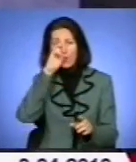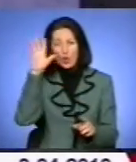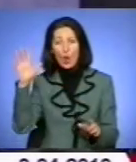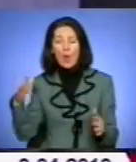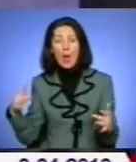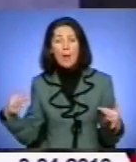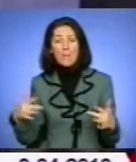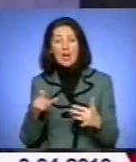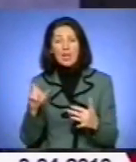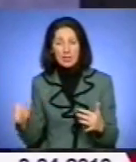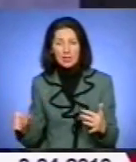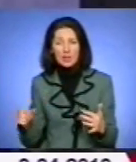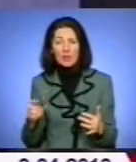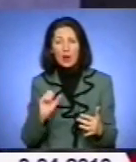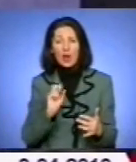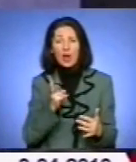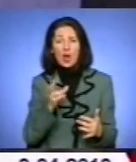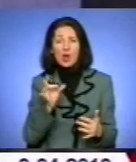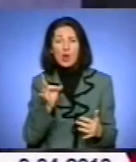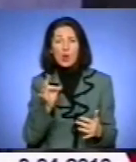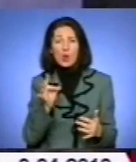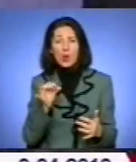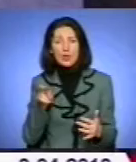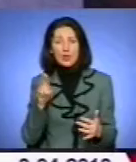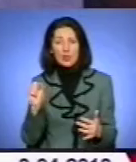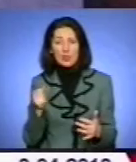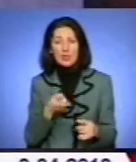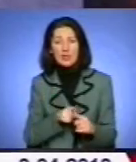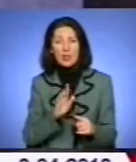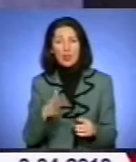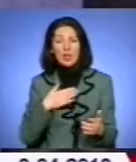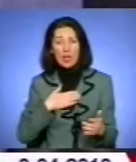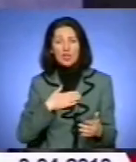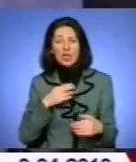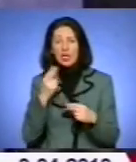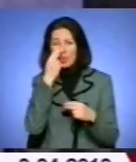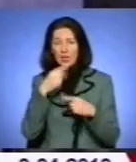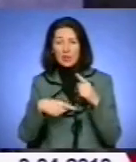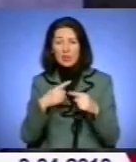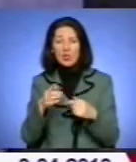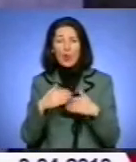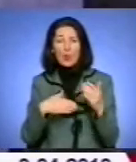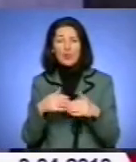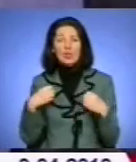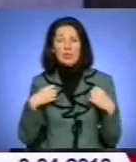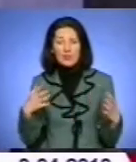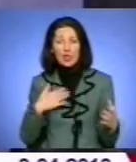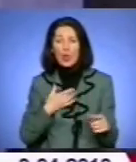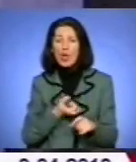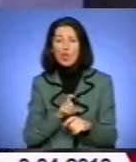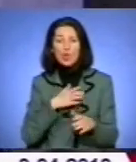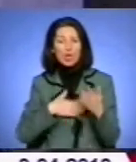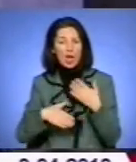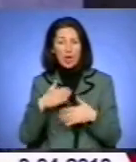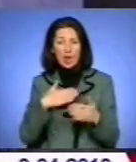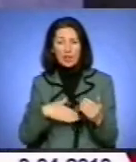акордеоністів, і це буде наше якби, таке традиційне професійне свято, от. Через що ми дуже раді,